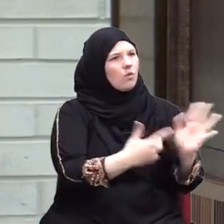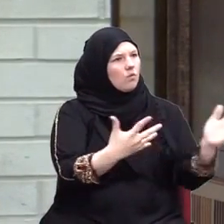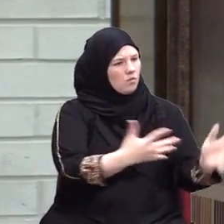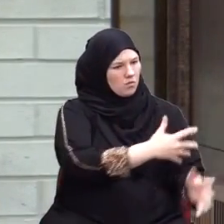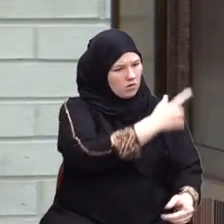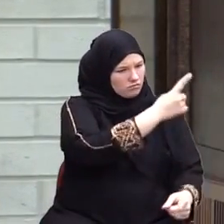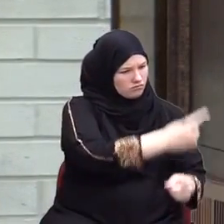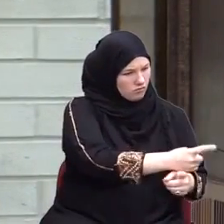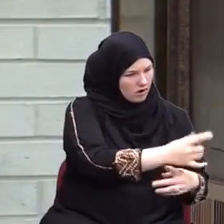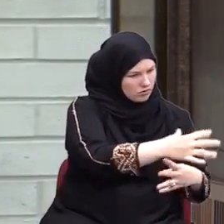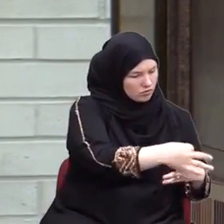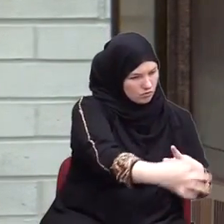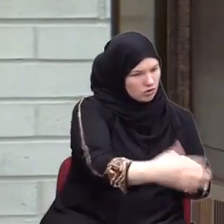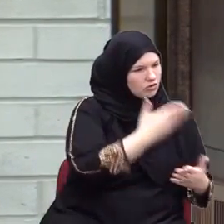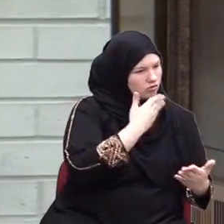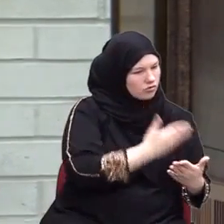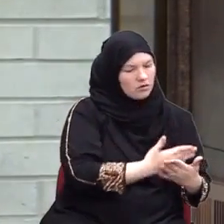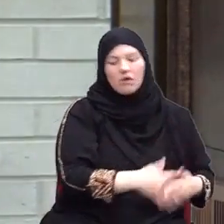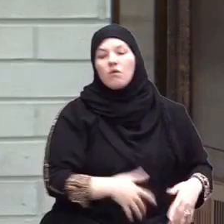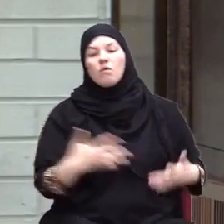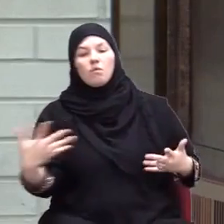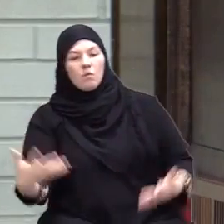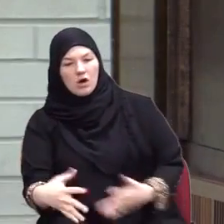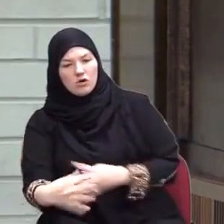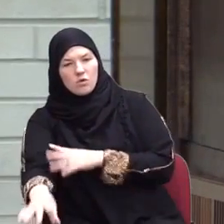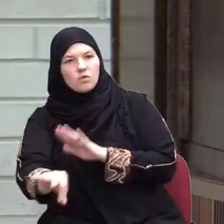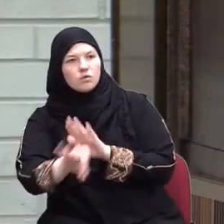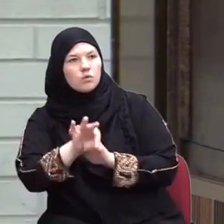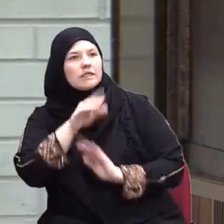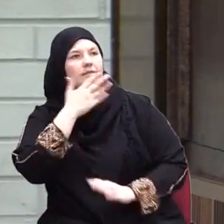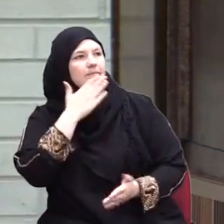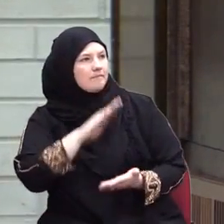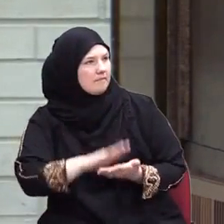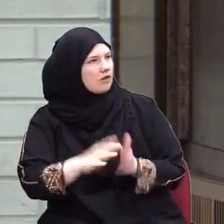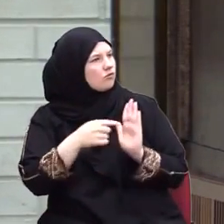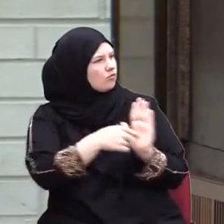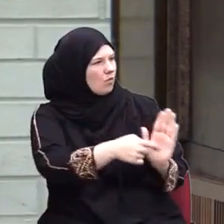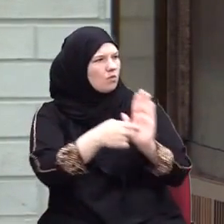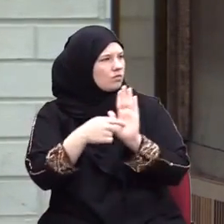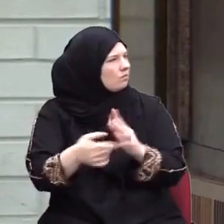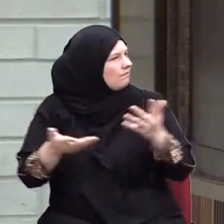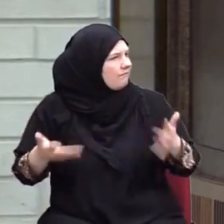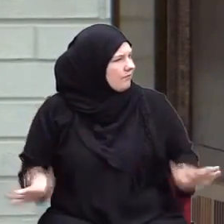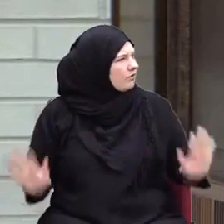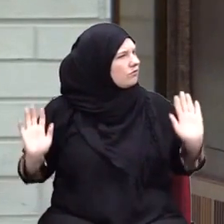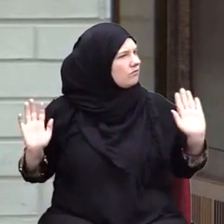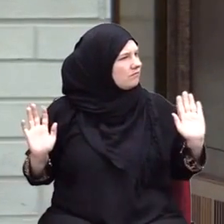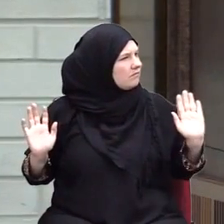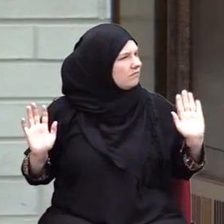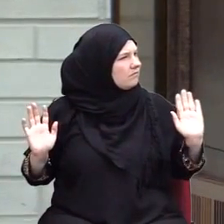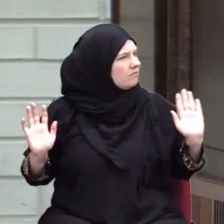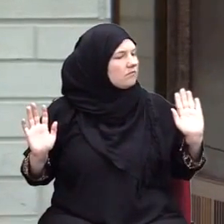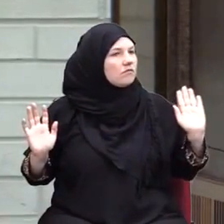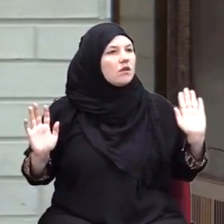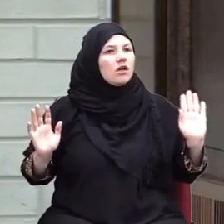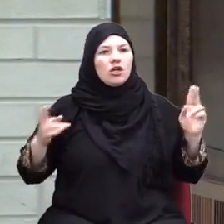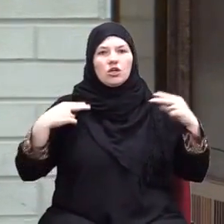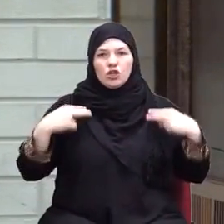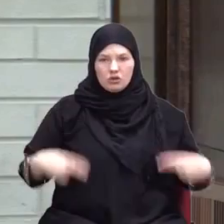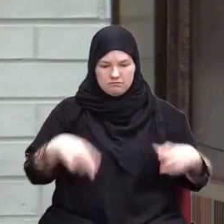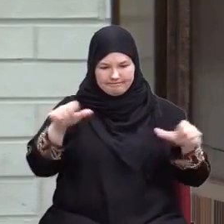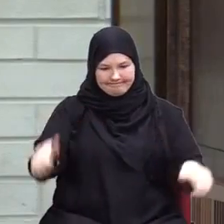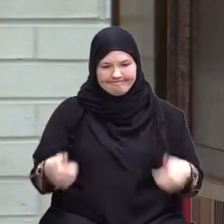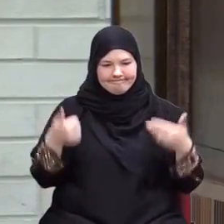good and what choice is bad. وَهَدَيْنَاهُ النَّجْدَيْنِ. We give Him the two